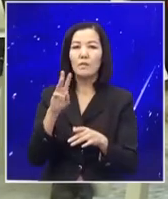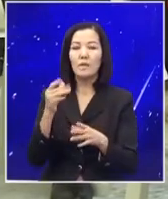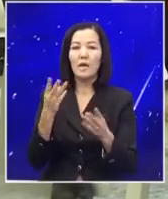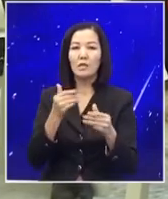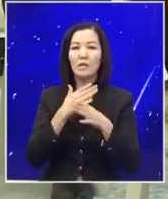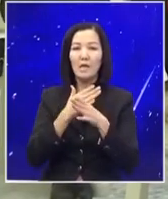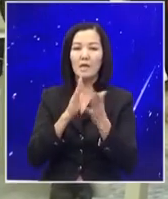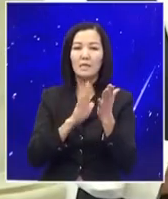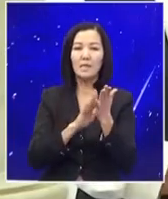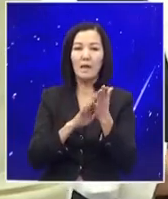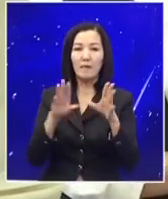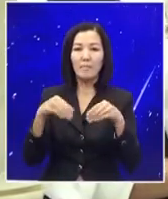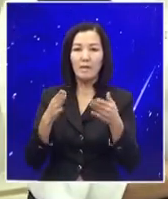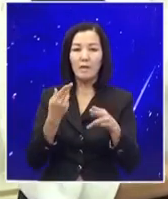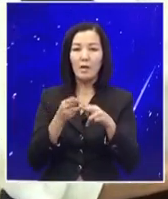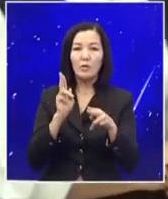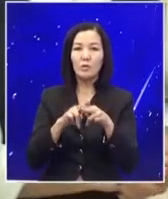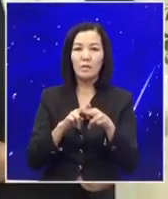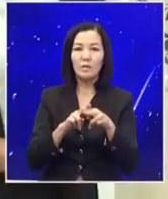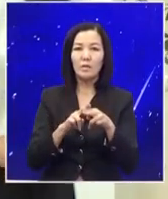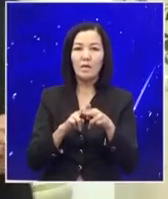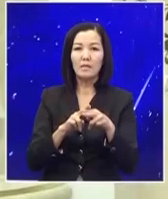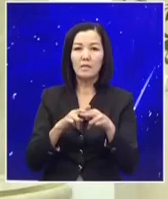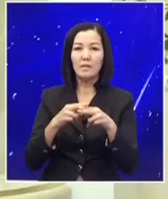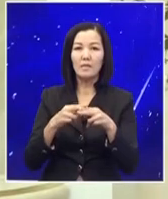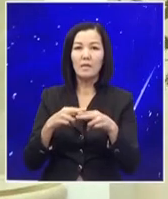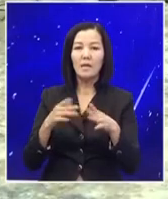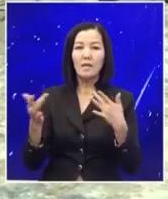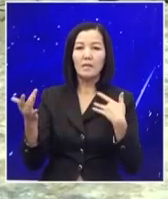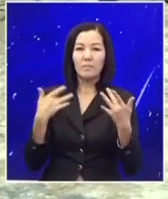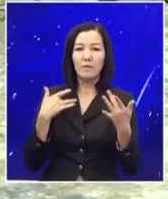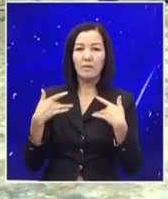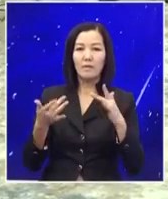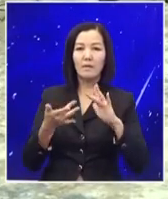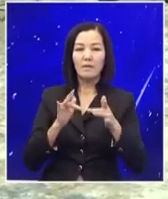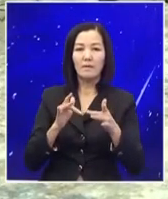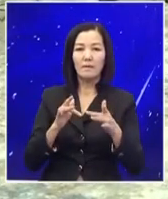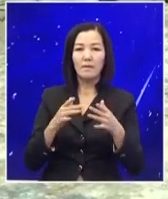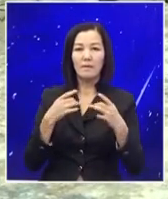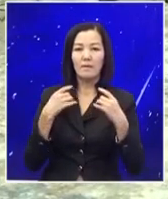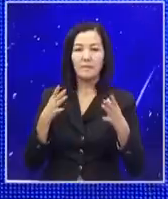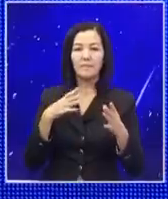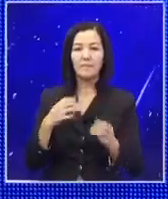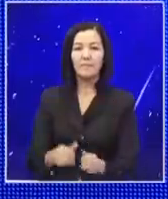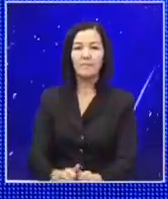қаржылай сыйақы берілді. Шараның соңы өнерпаздардың ән шашуымен аяқталды.